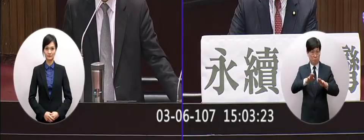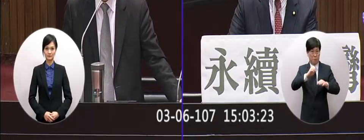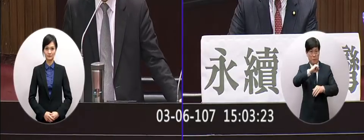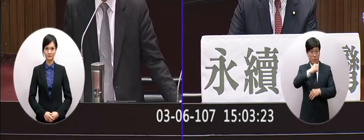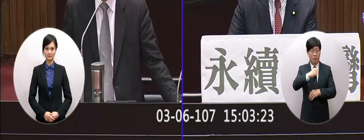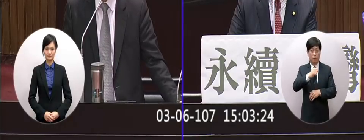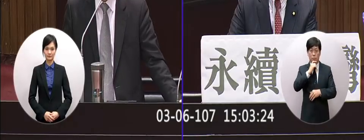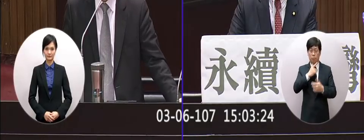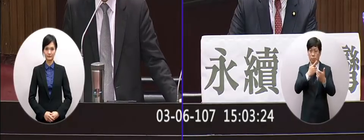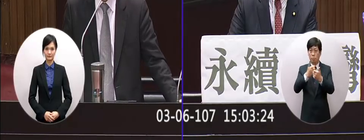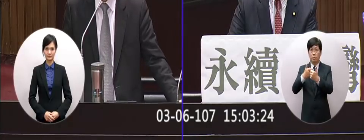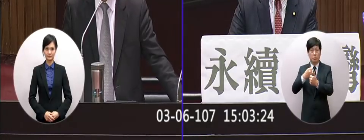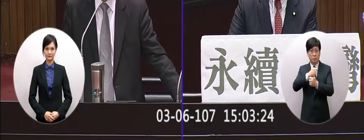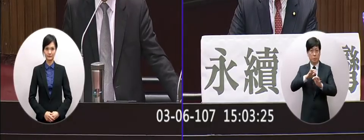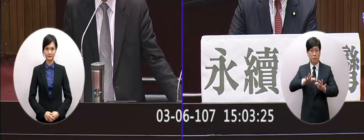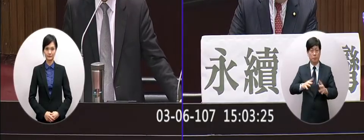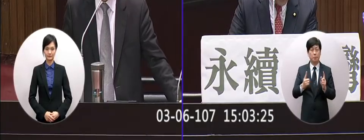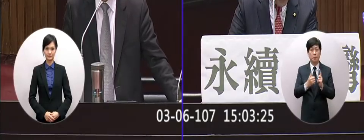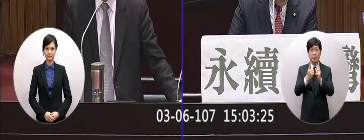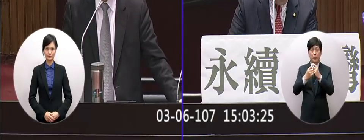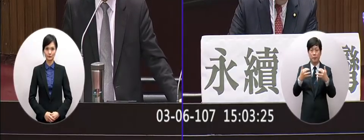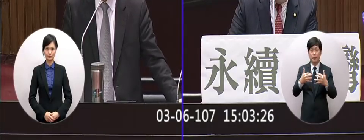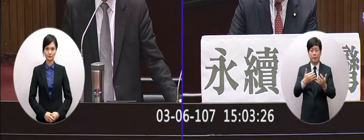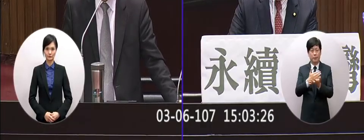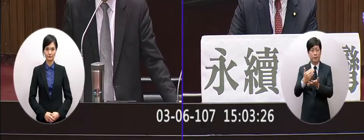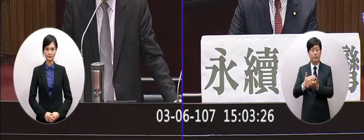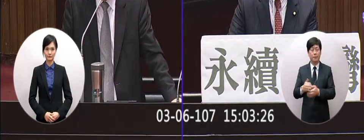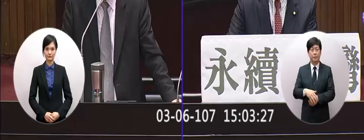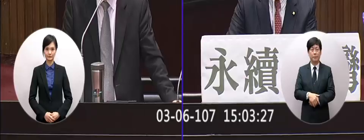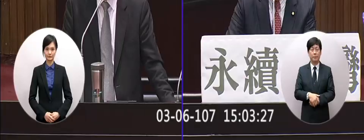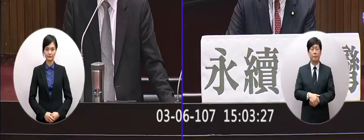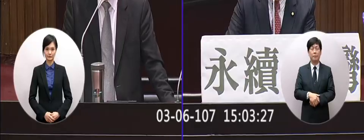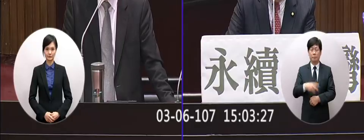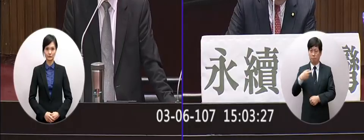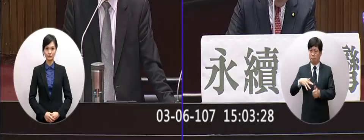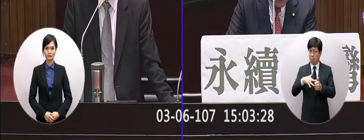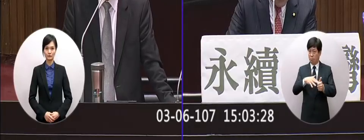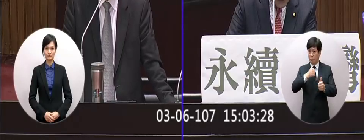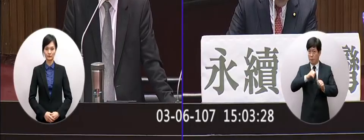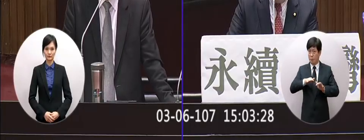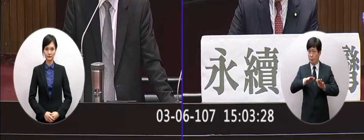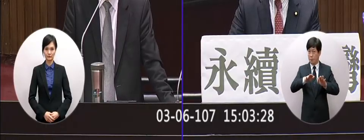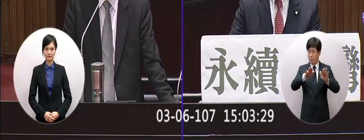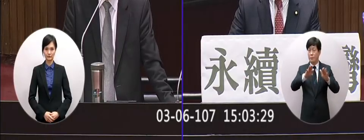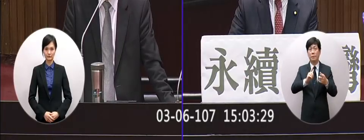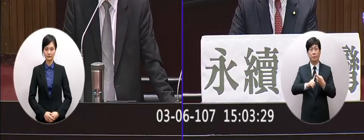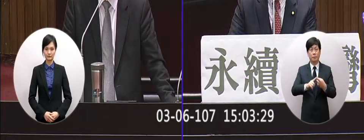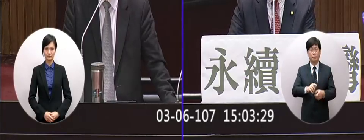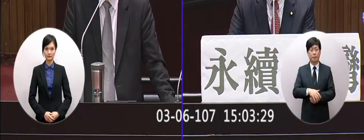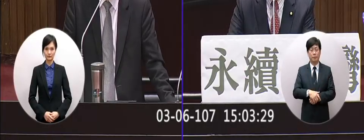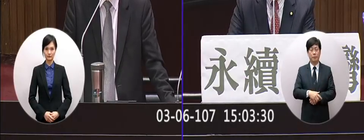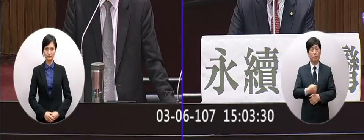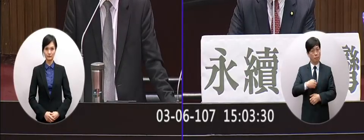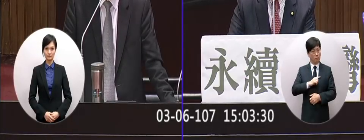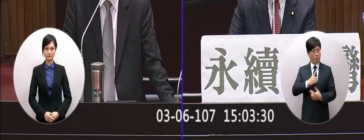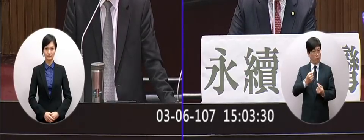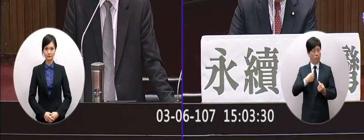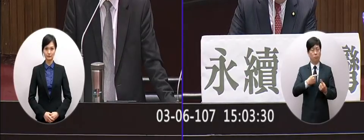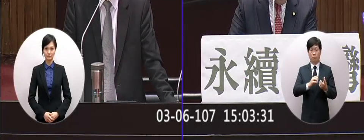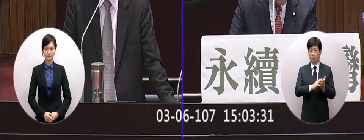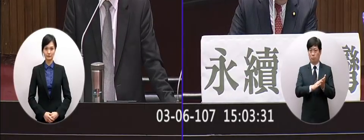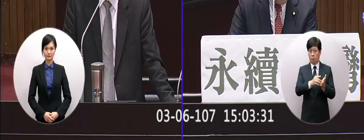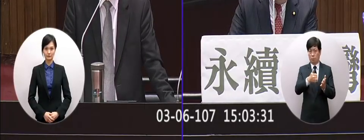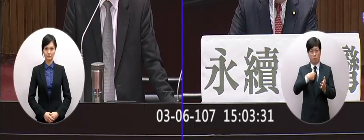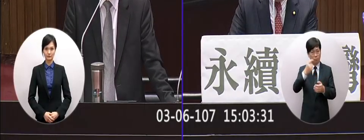务实的去解决台湾现在面临的问题，还有带领国家向前迈进。那本席也非常肯定